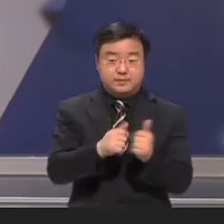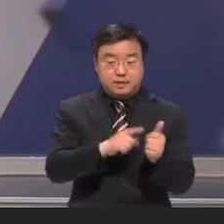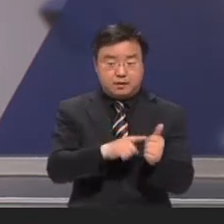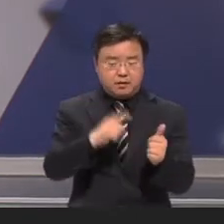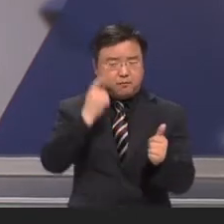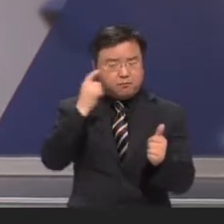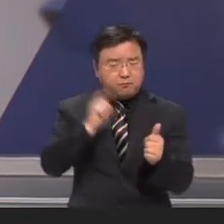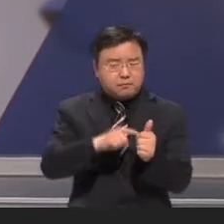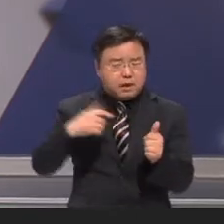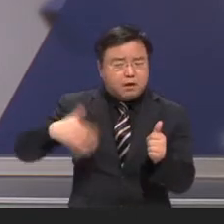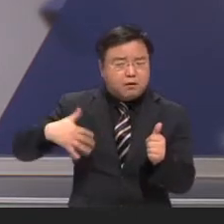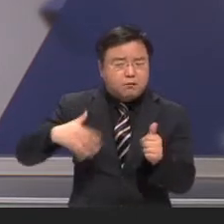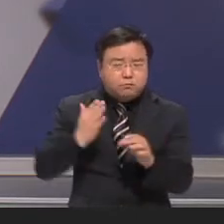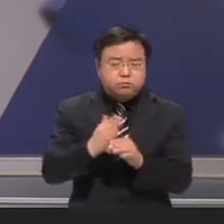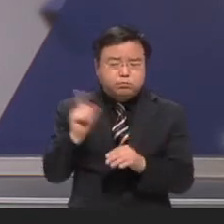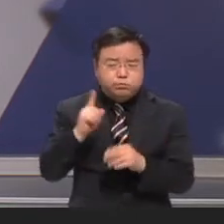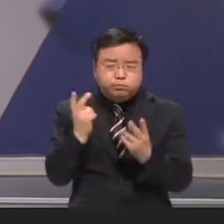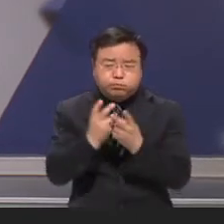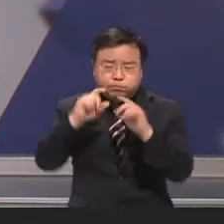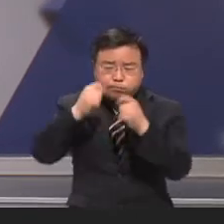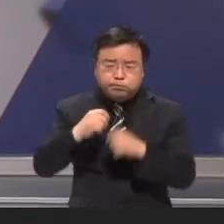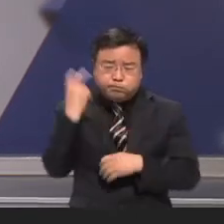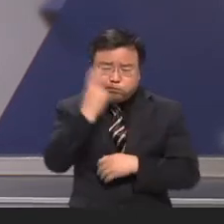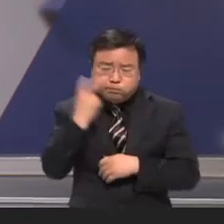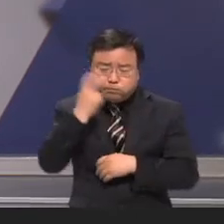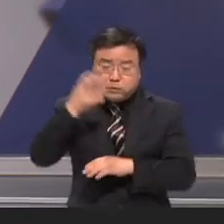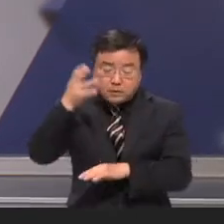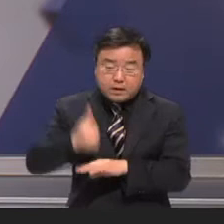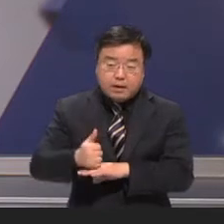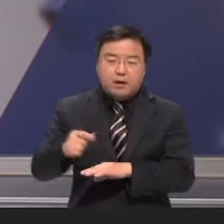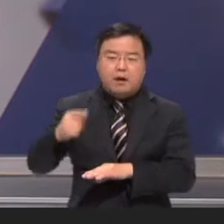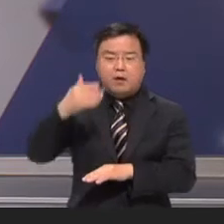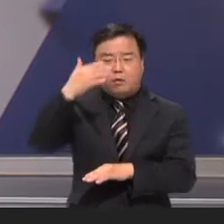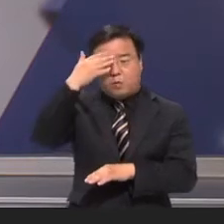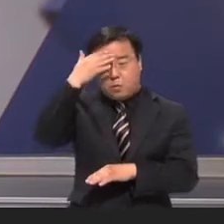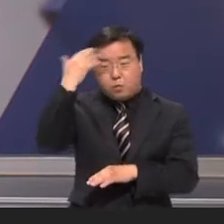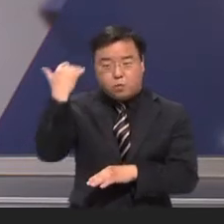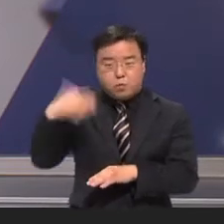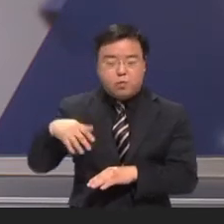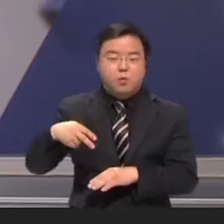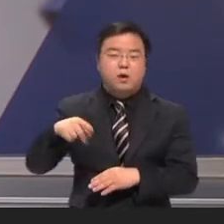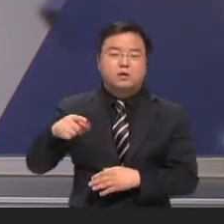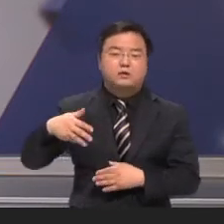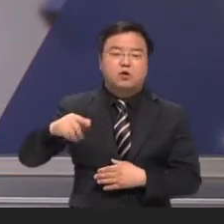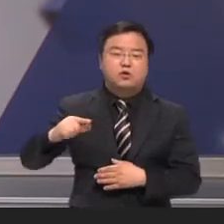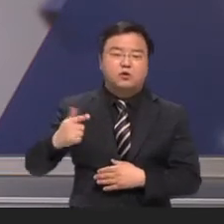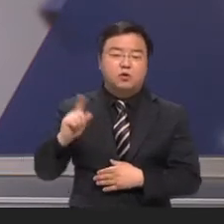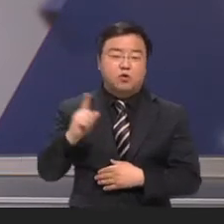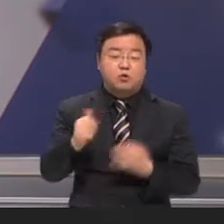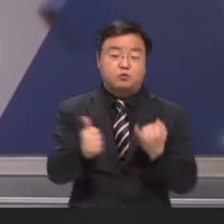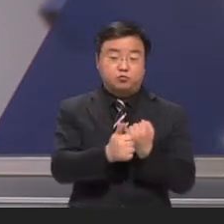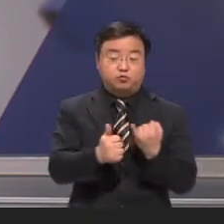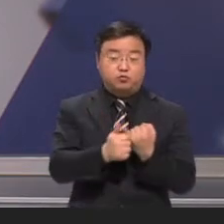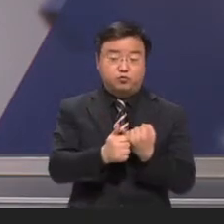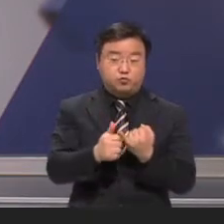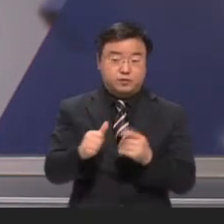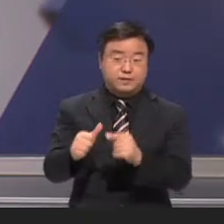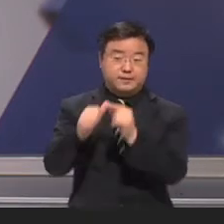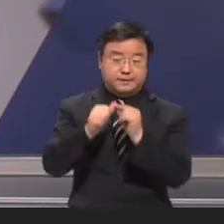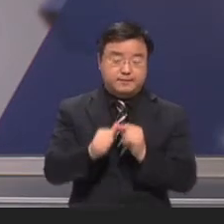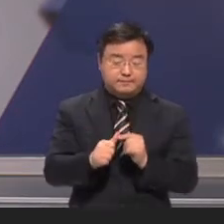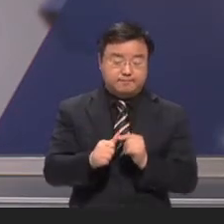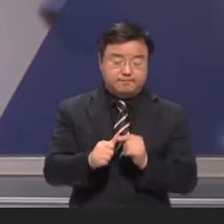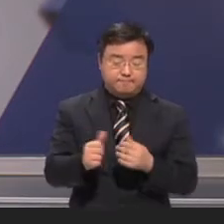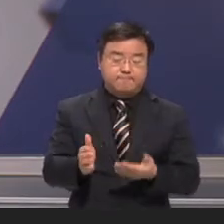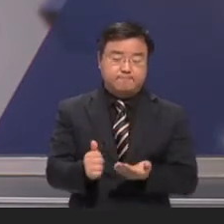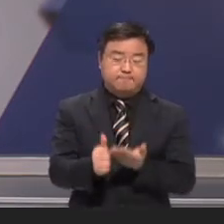파악되지 않아서 경찰이 수사를 했었는데 다행히도 오늘 이 아이는 충남 서천에 있는 한 부부에게 입양돼서 무사히 지내고 있는